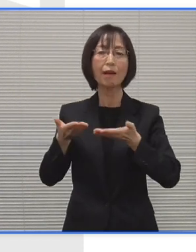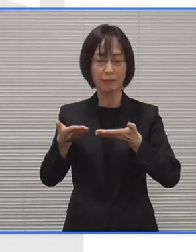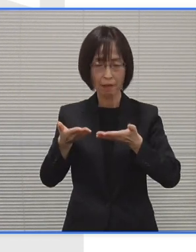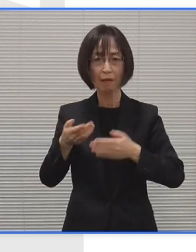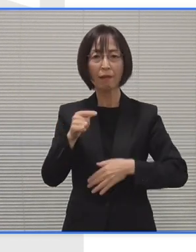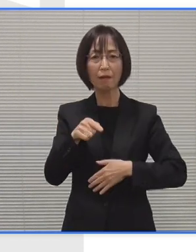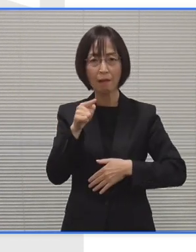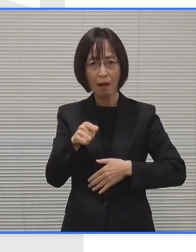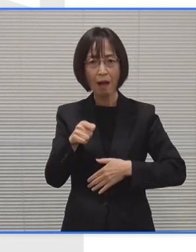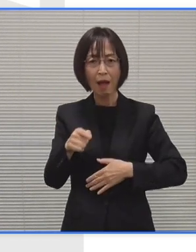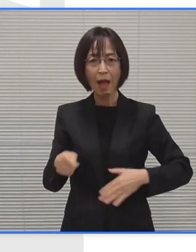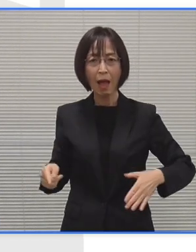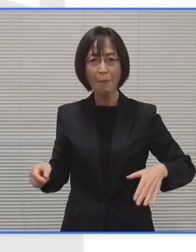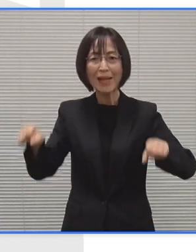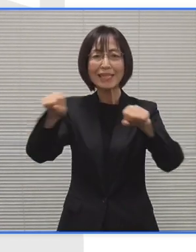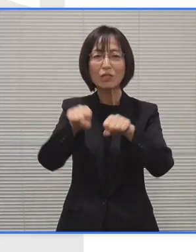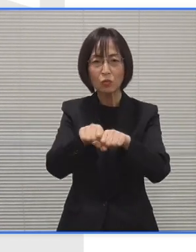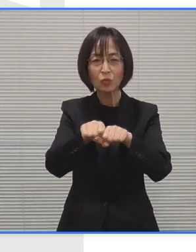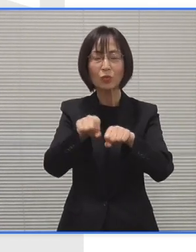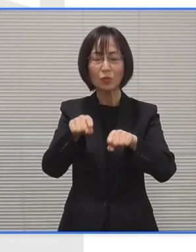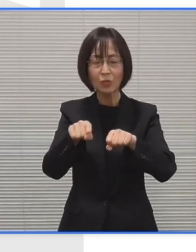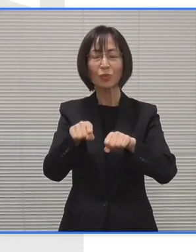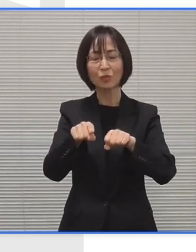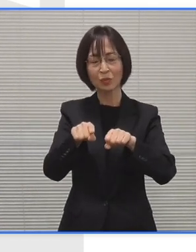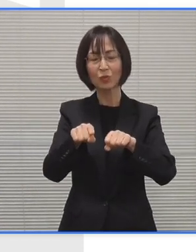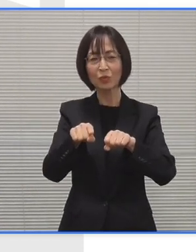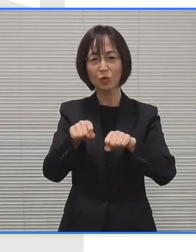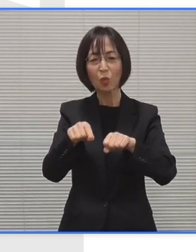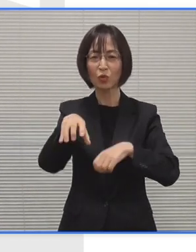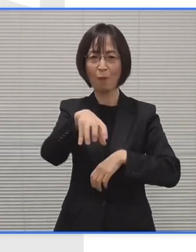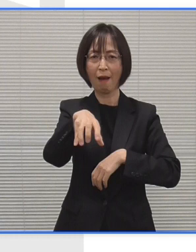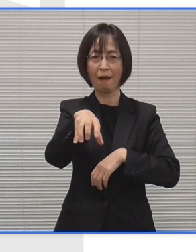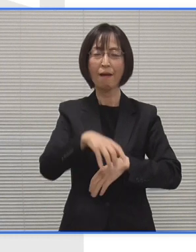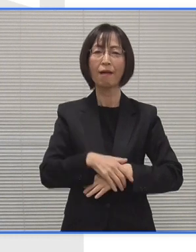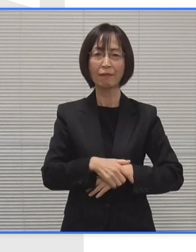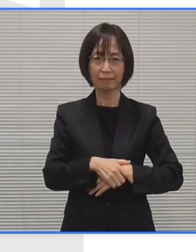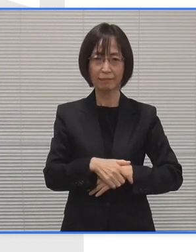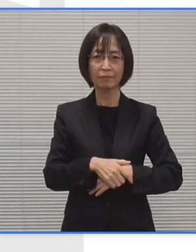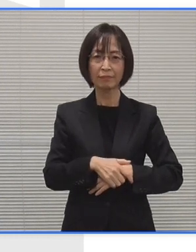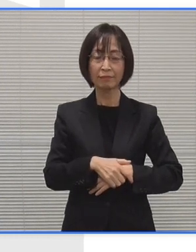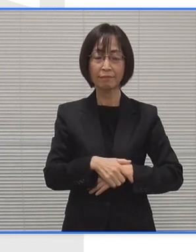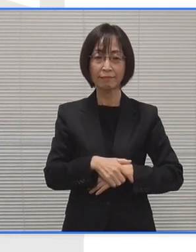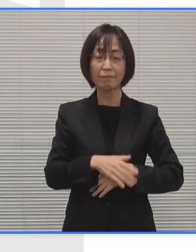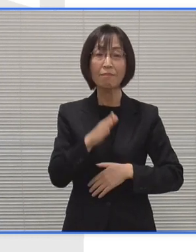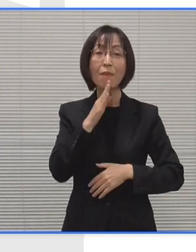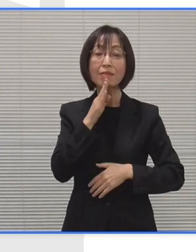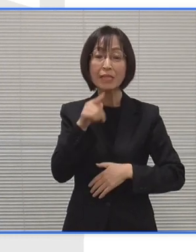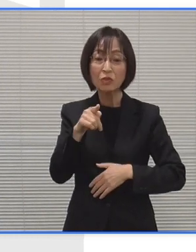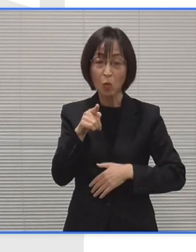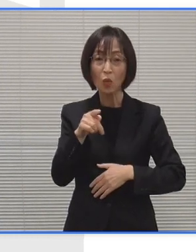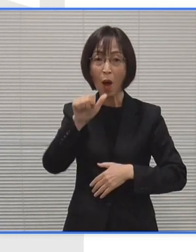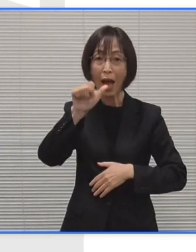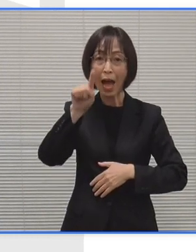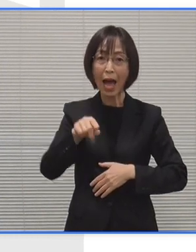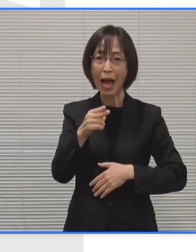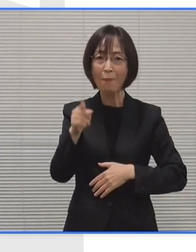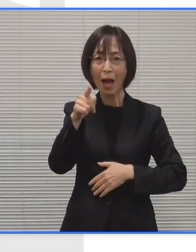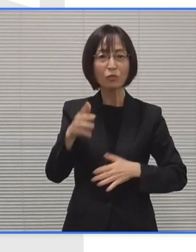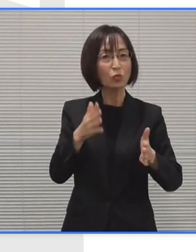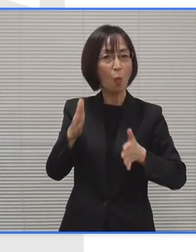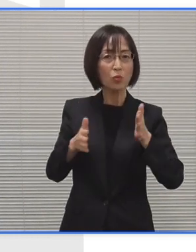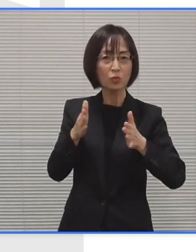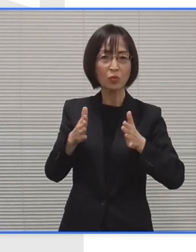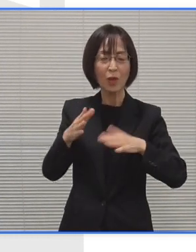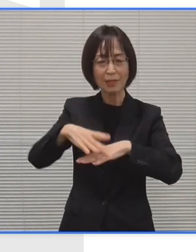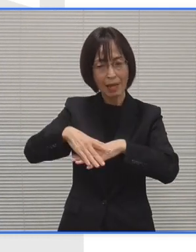こでマッチングがされたりっていう場なんですけれども、まさにこのアーバンスポーツは当初